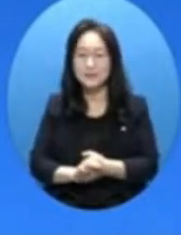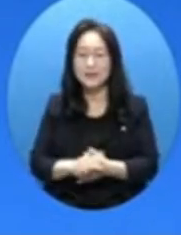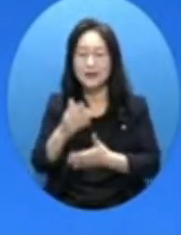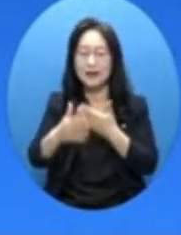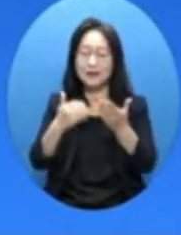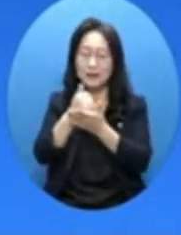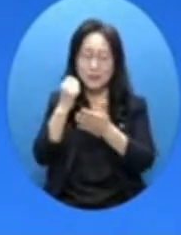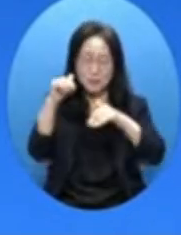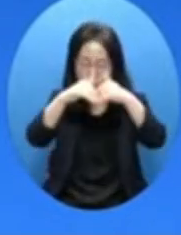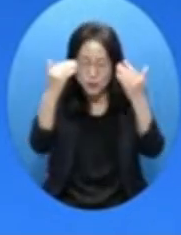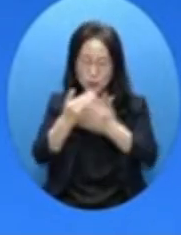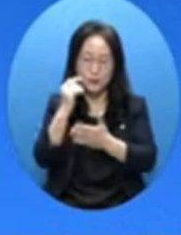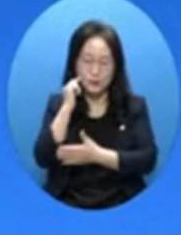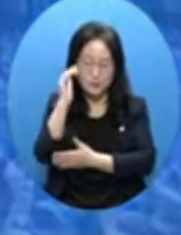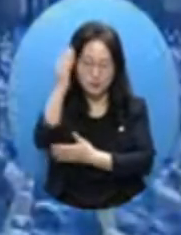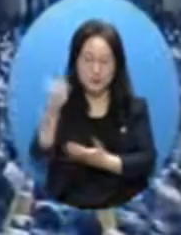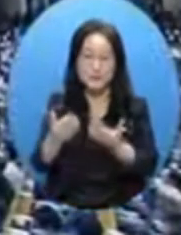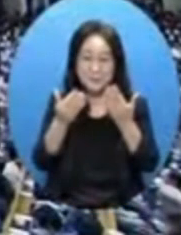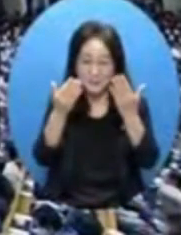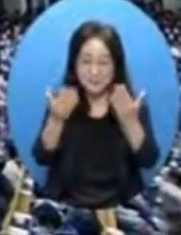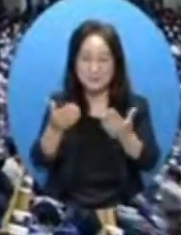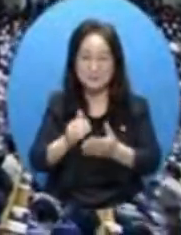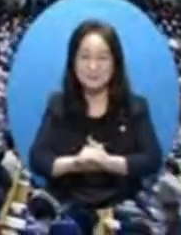하나님께 모두 영광 돌립니다.